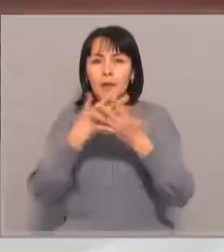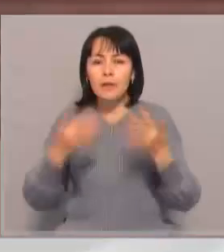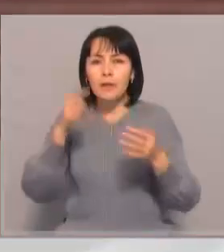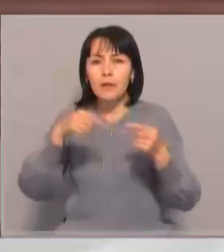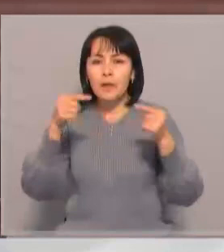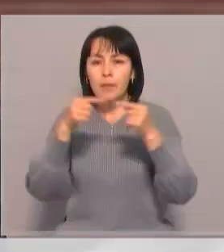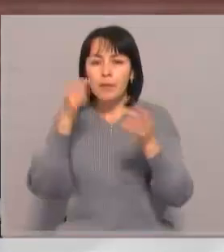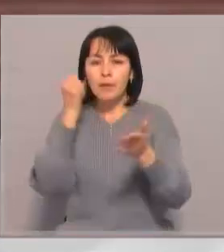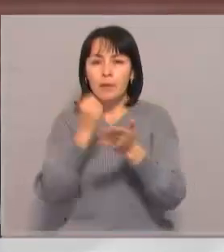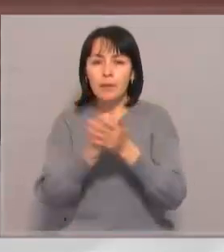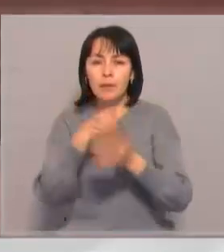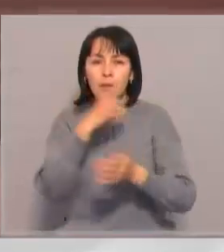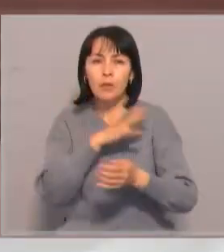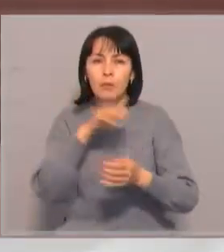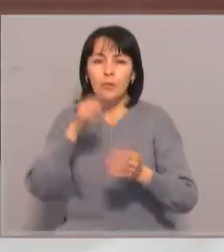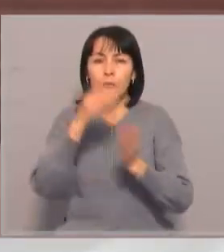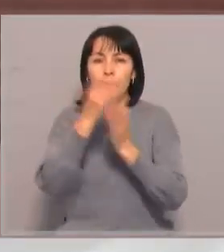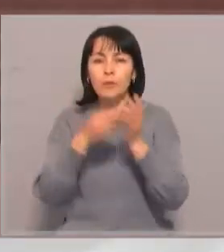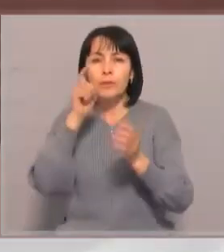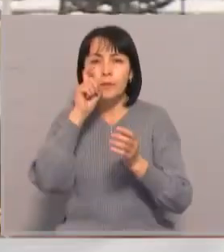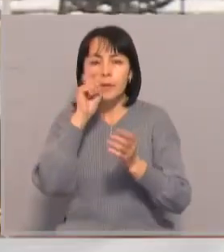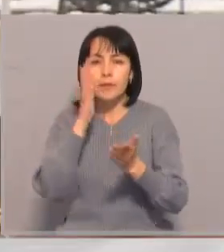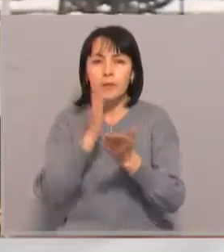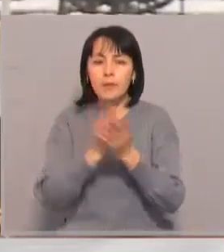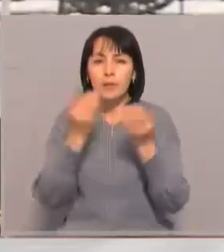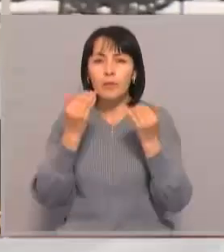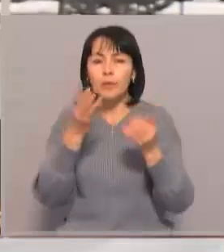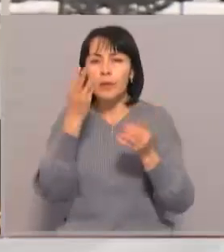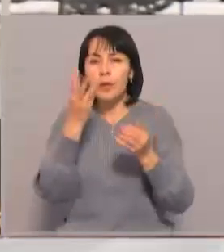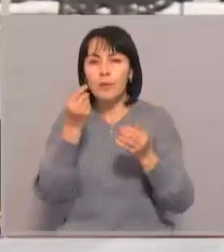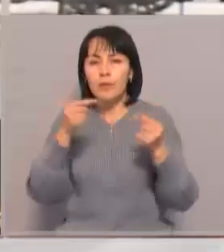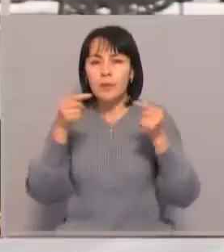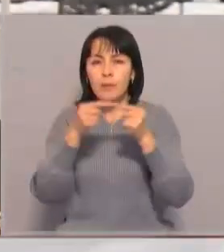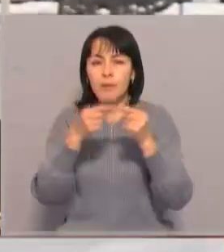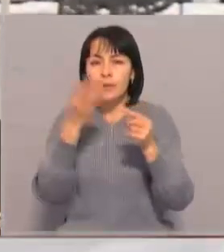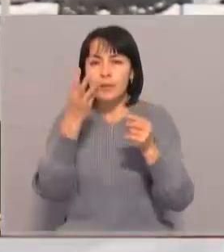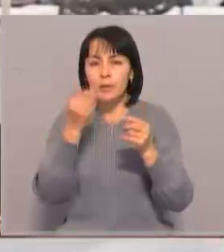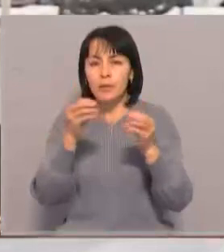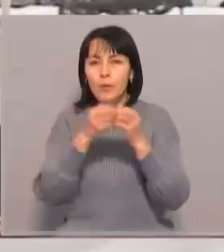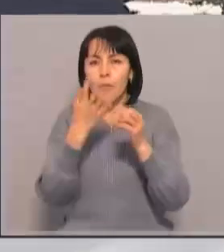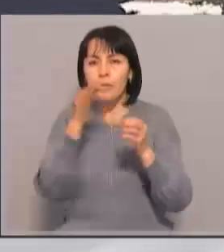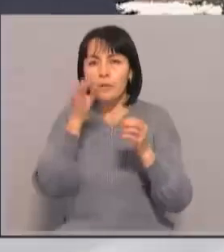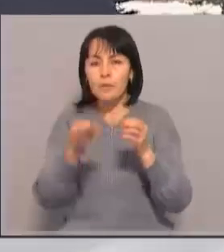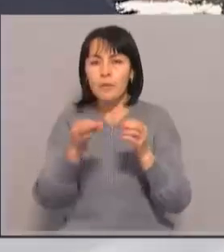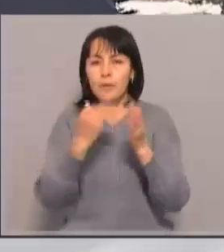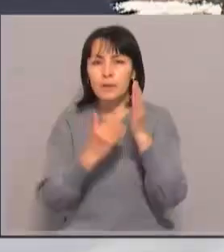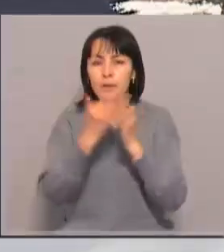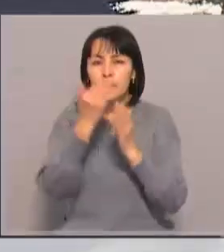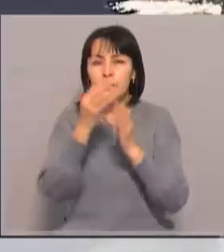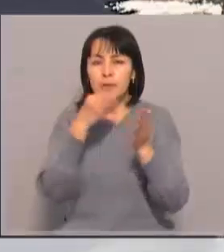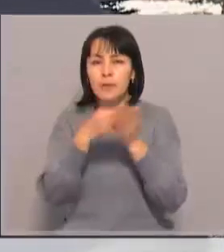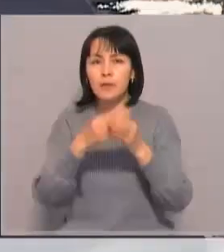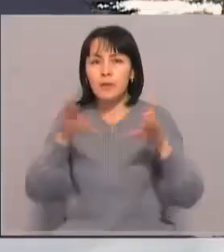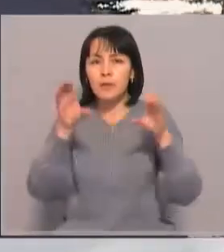арнайы баға бекітілгенін айтады. Бұл тізімге пияз да кіреді. Оның бағасын белгіленген бағадан 15% артық сатқан дүкен